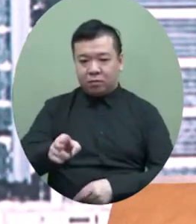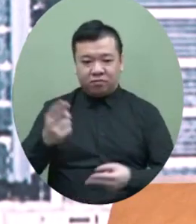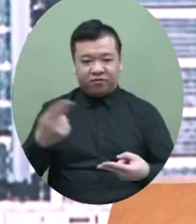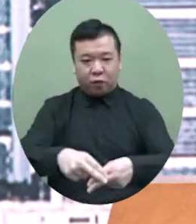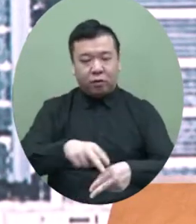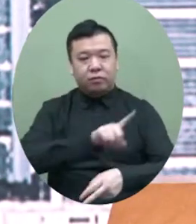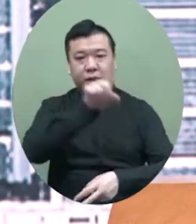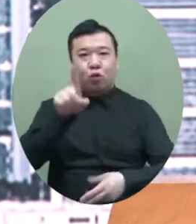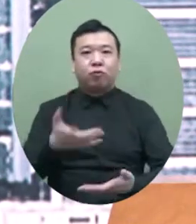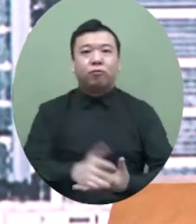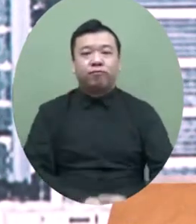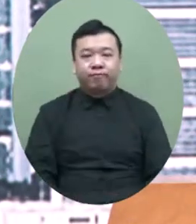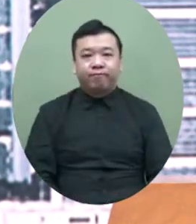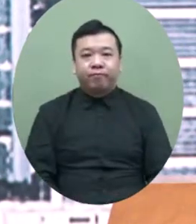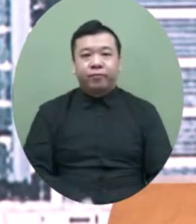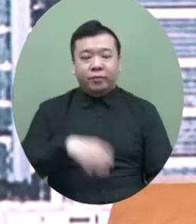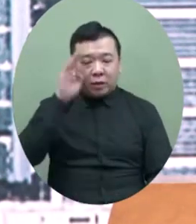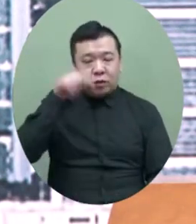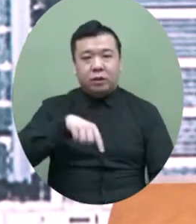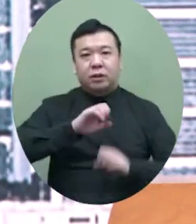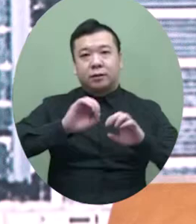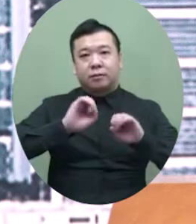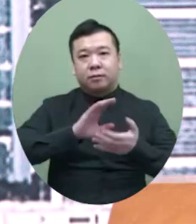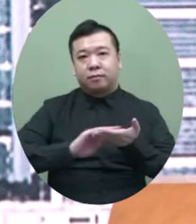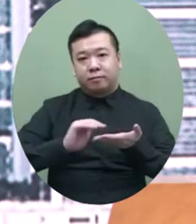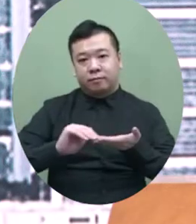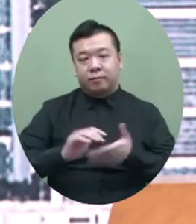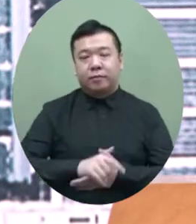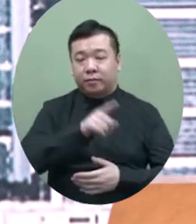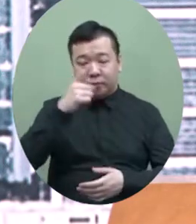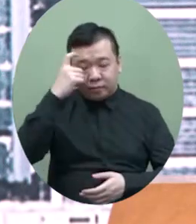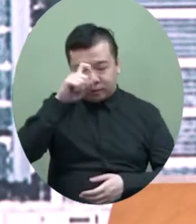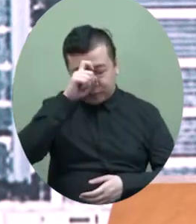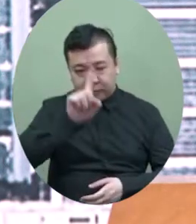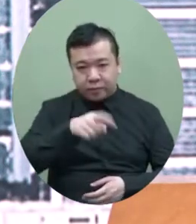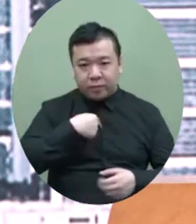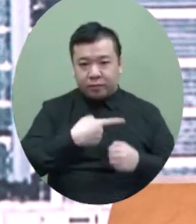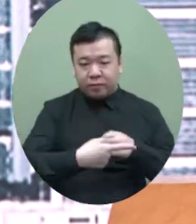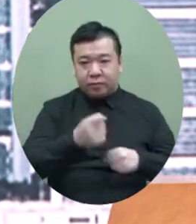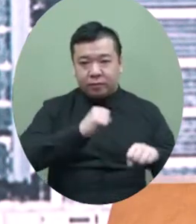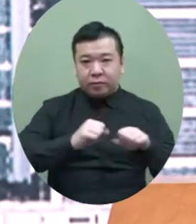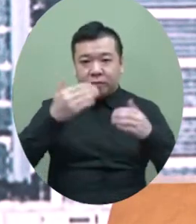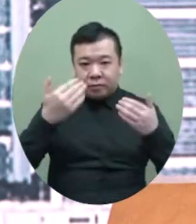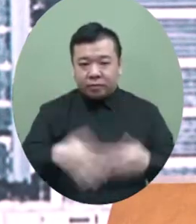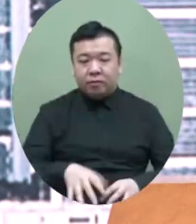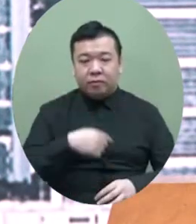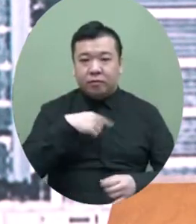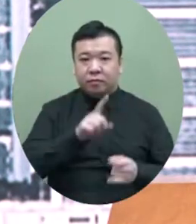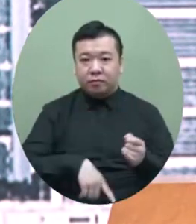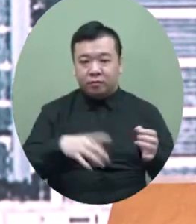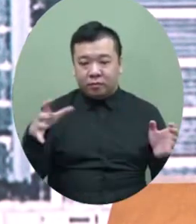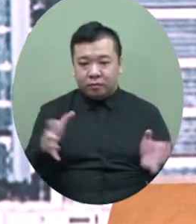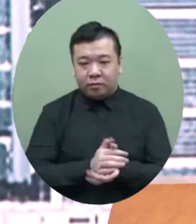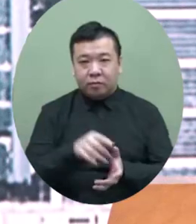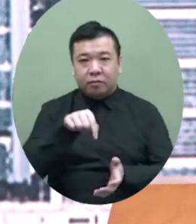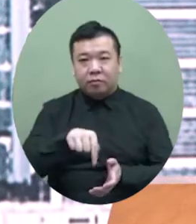係喺邊度。咁啊，希望喺呢度講得清楚啦。咁大家又記得咧，我哋做完第一次行動之後咧，我總結咗對於呢